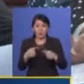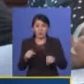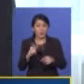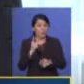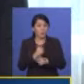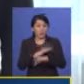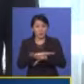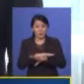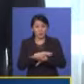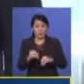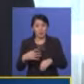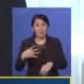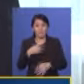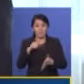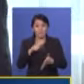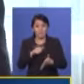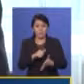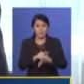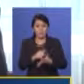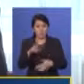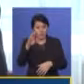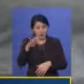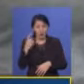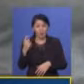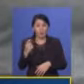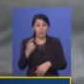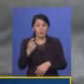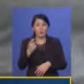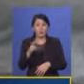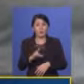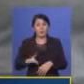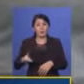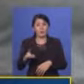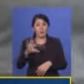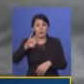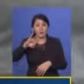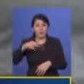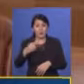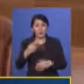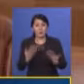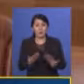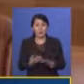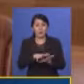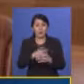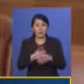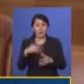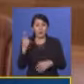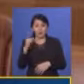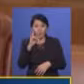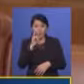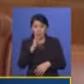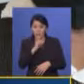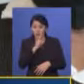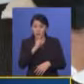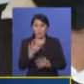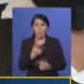құжатта Қасым Жомарт Кемелұлы мемлекеттік басқару, экономикалық және аумақтық даму, әлеуметтік әл-ауқат, ауыл шаруашылығы және шағын бизнесті одан